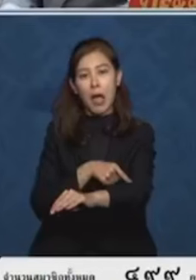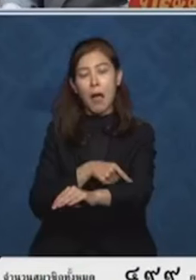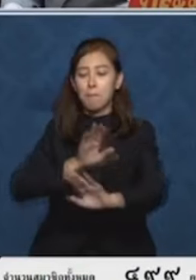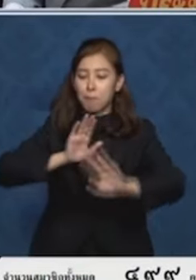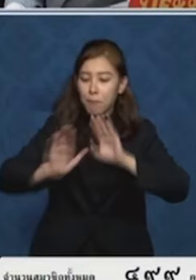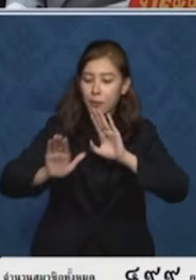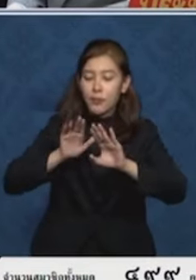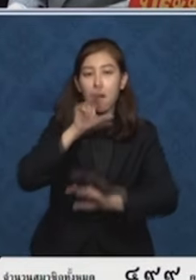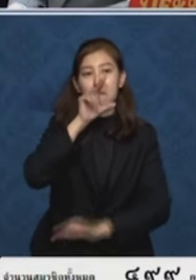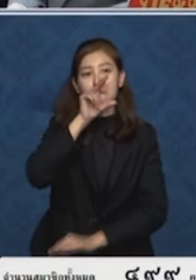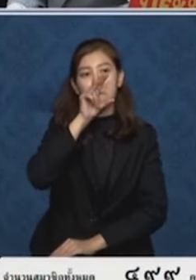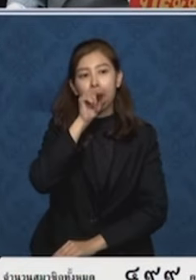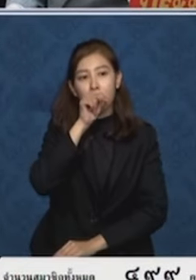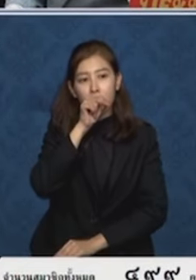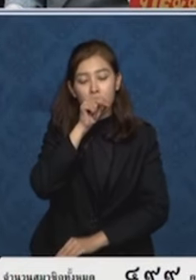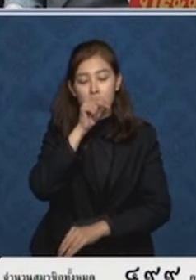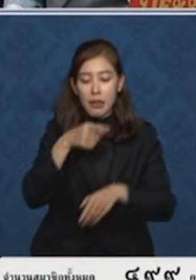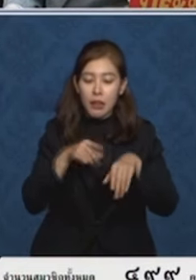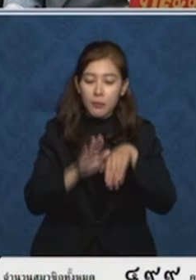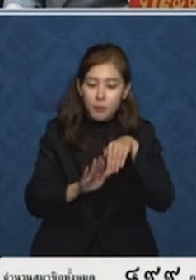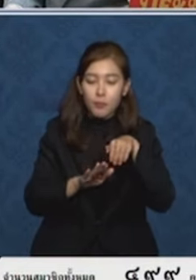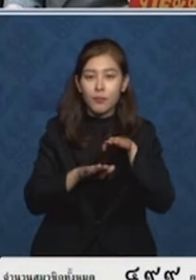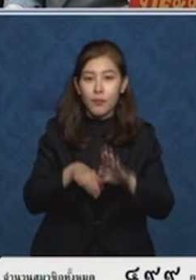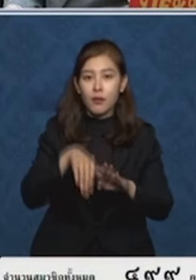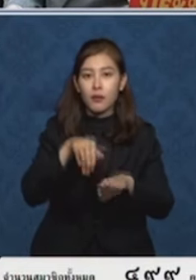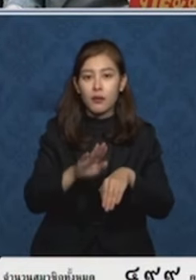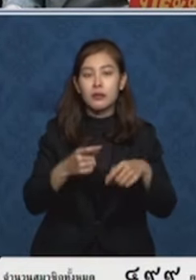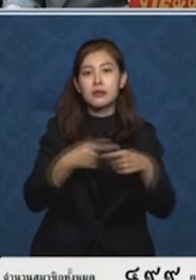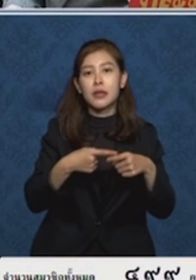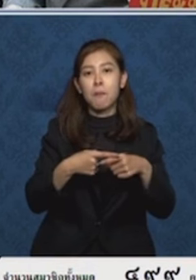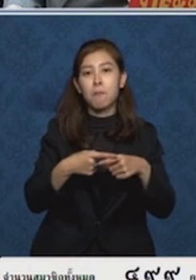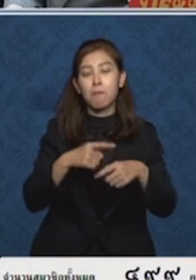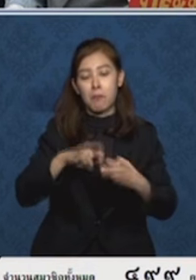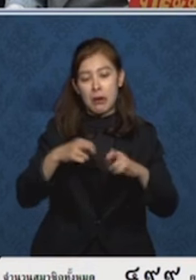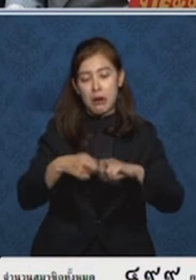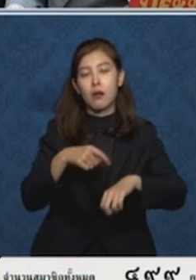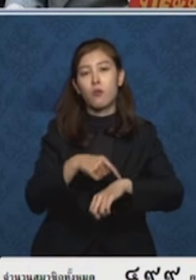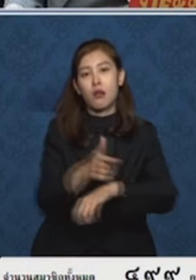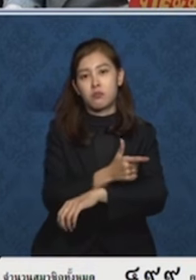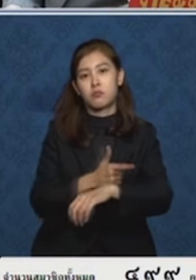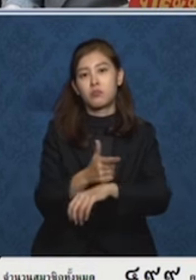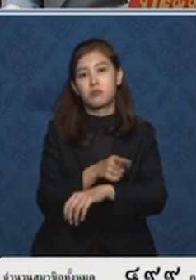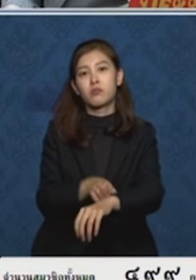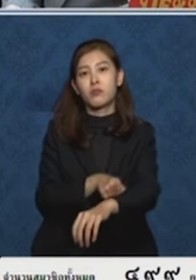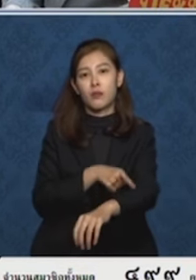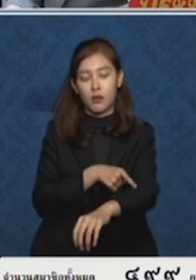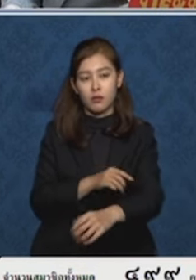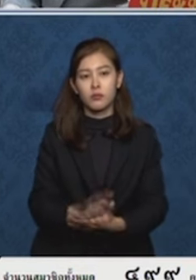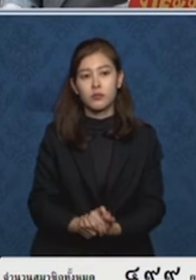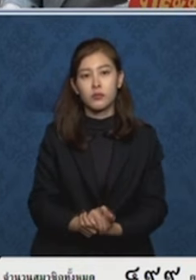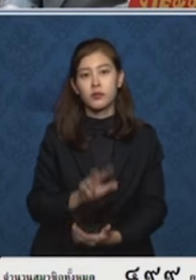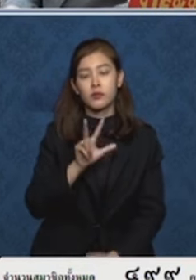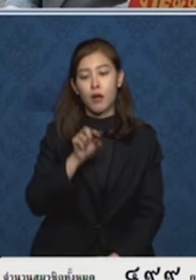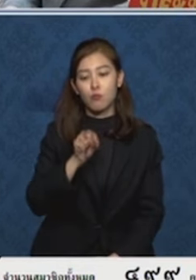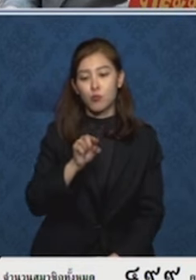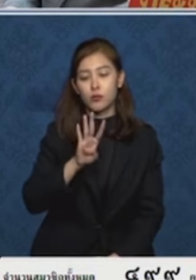งบประมาณทั้งสิน 3.48 ลาน ล้าน บาทรั